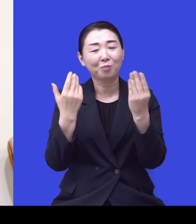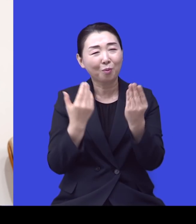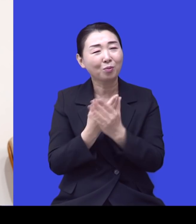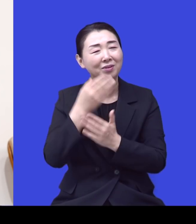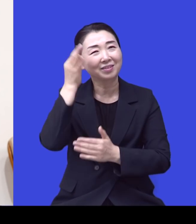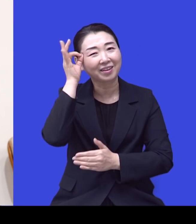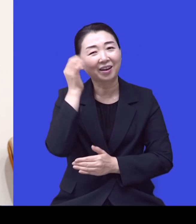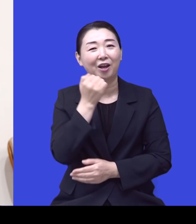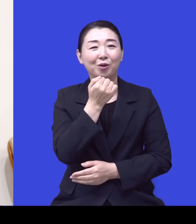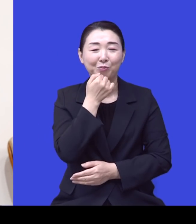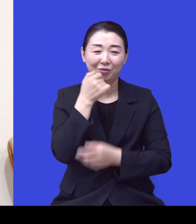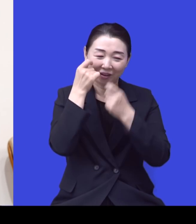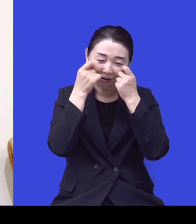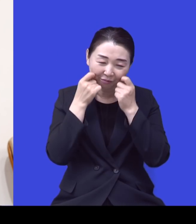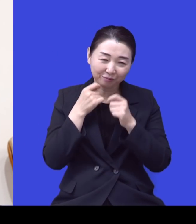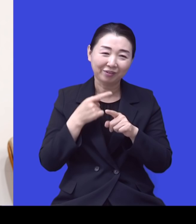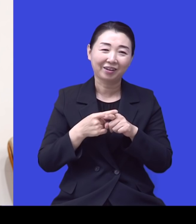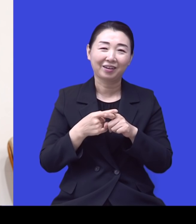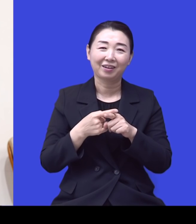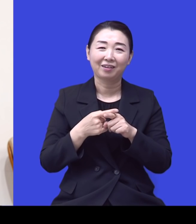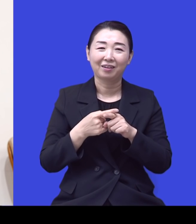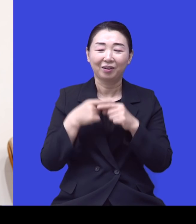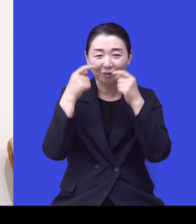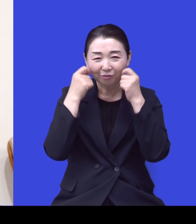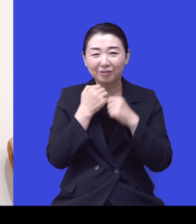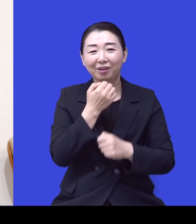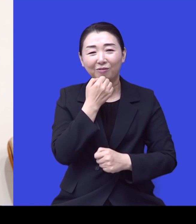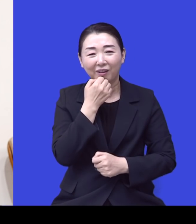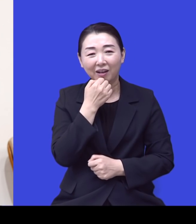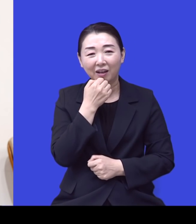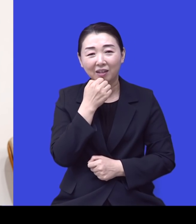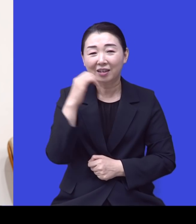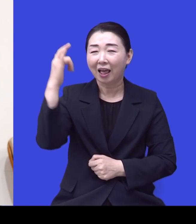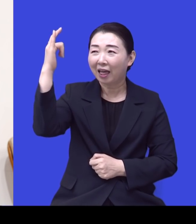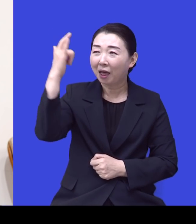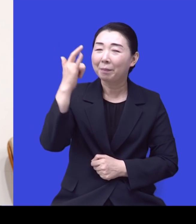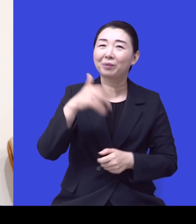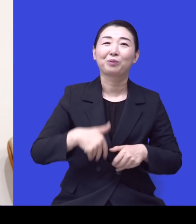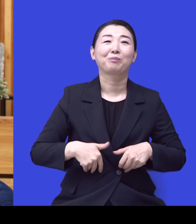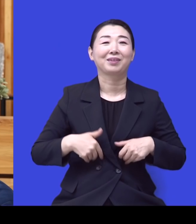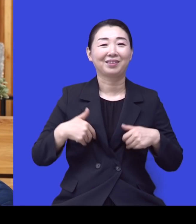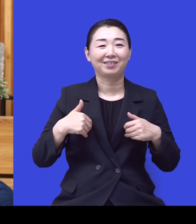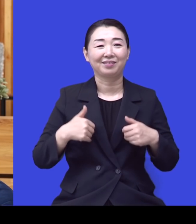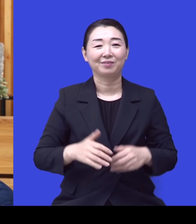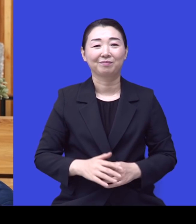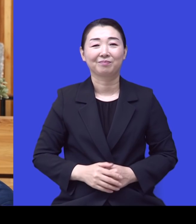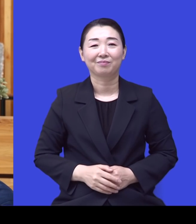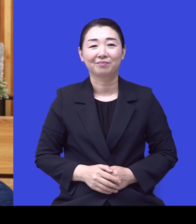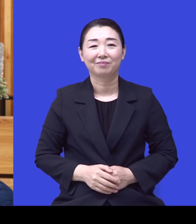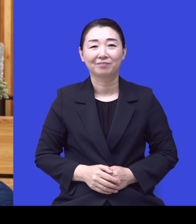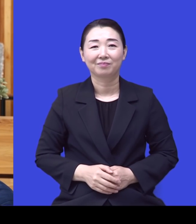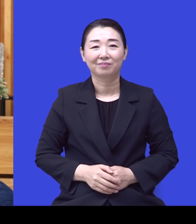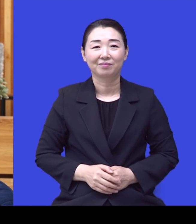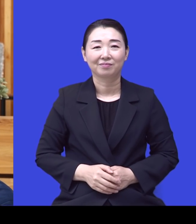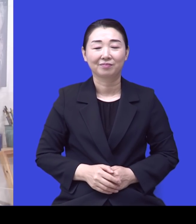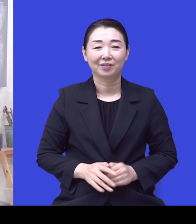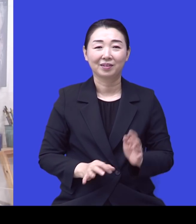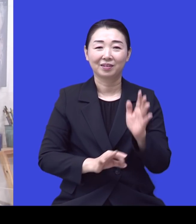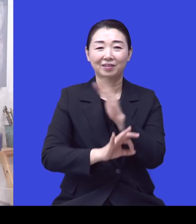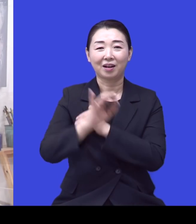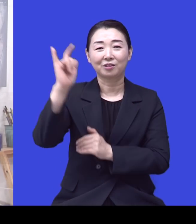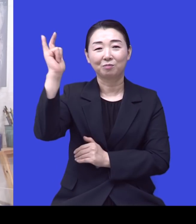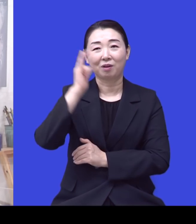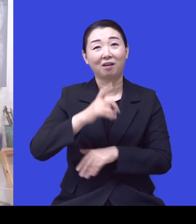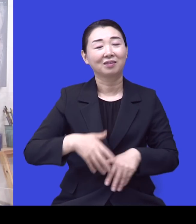막 웃다가 울다가 예. 울다가 근데 그 햇빛이 너무 따뜻한 거예요. 아. 그 아침의 햇빛이